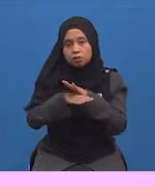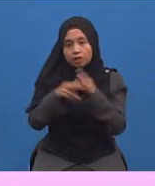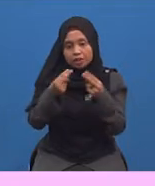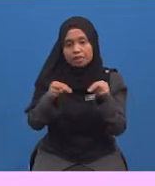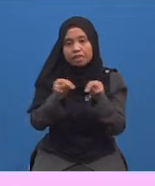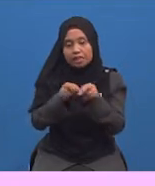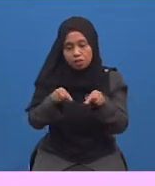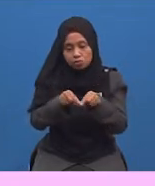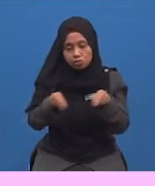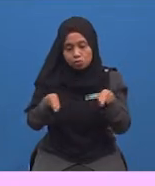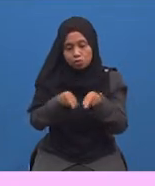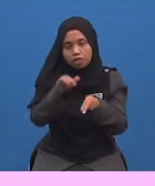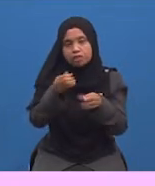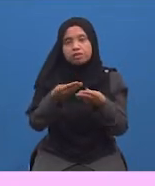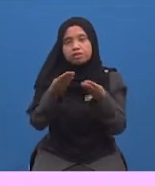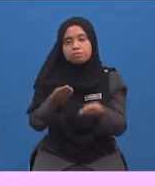diberi.